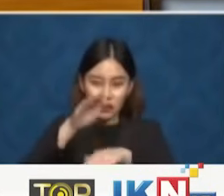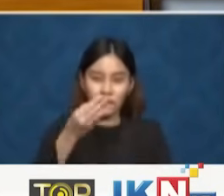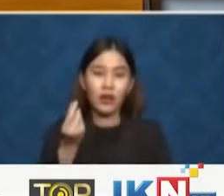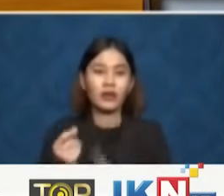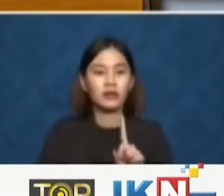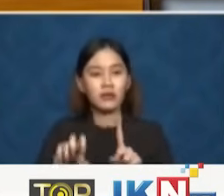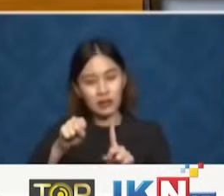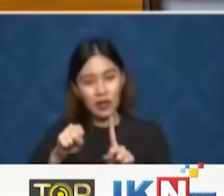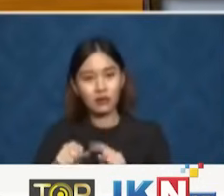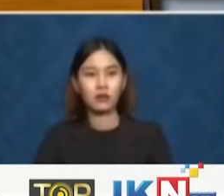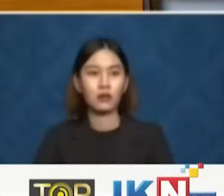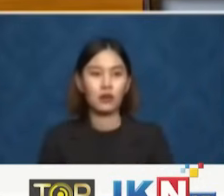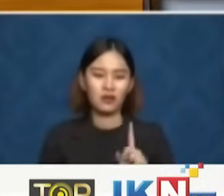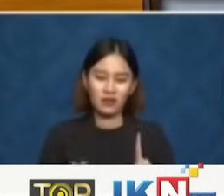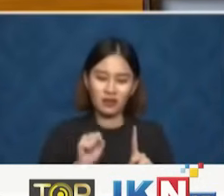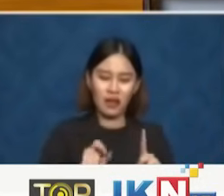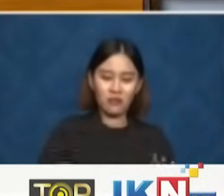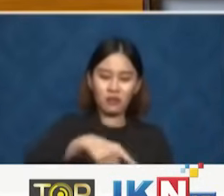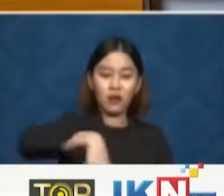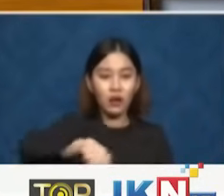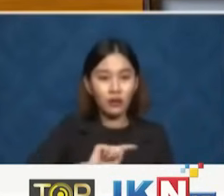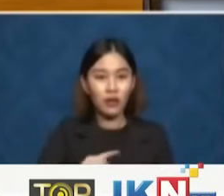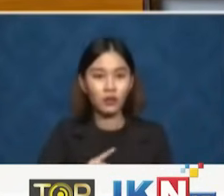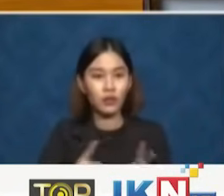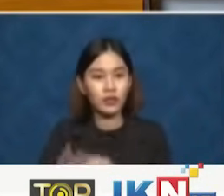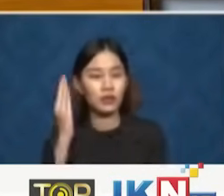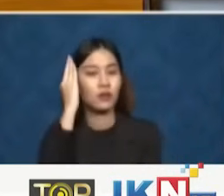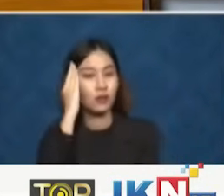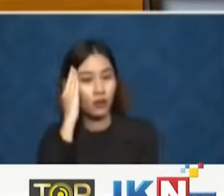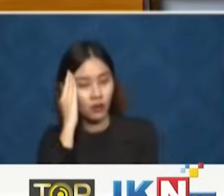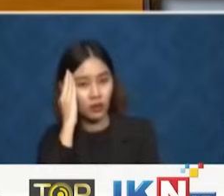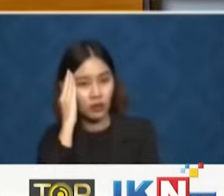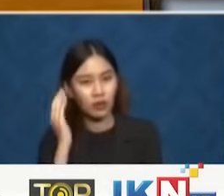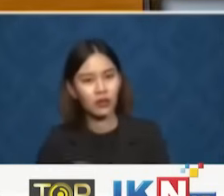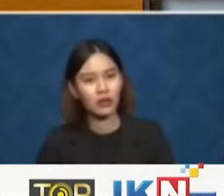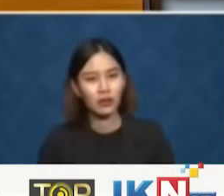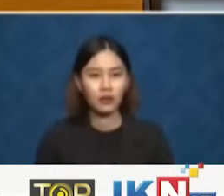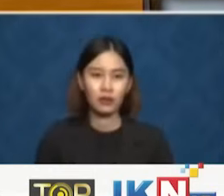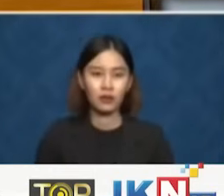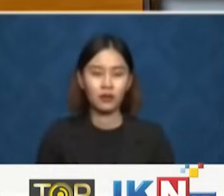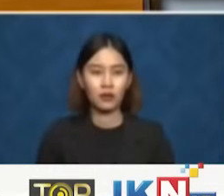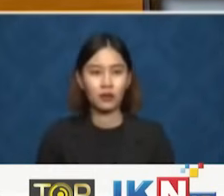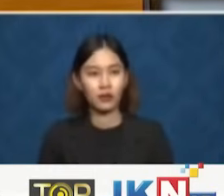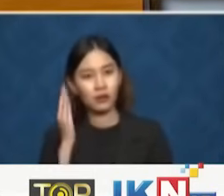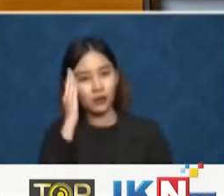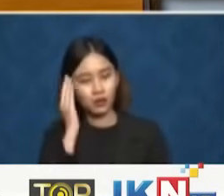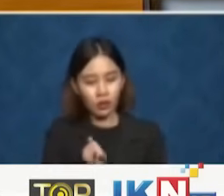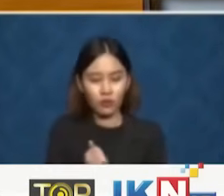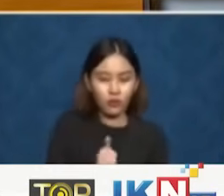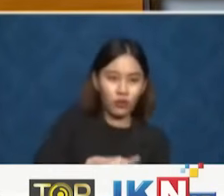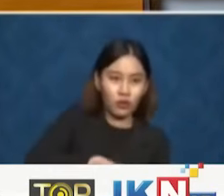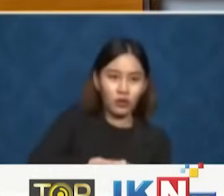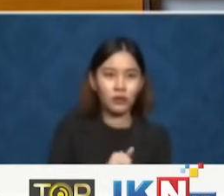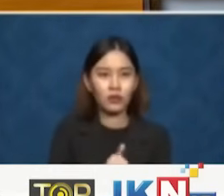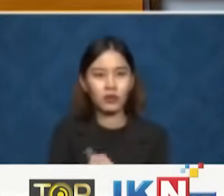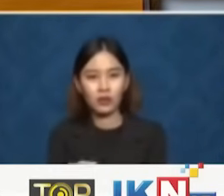ำหนดว่าข้อมูลด้านสุขภาพของแต่ละบุคคลก็จะเปิดเผยให้เสียหายไม่ได้เรื่องของข้อมูลต่างๆก็จะเอามาเปิดเผยไม่ได้เ